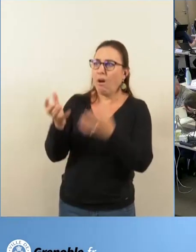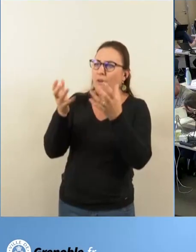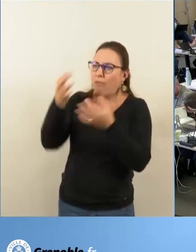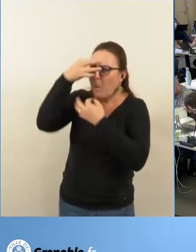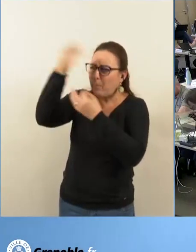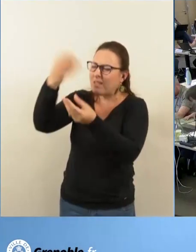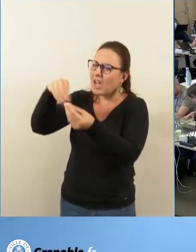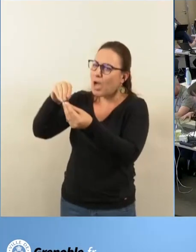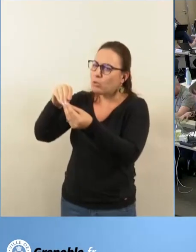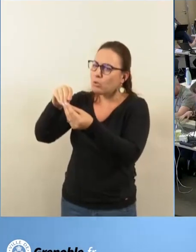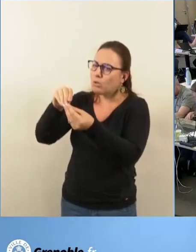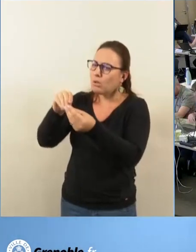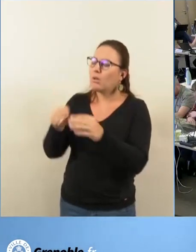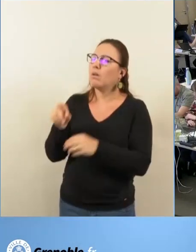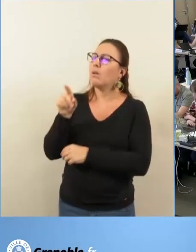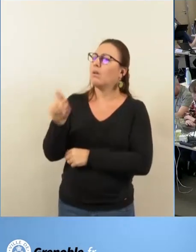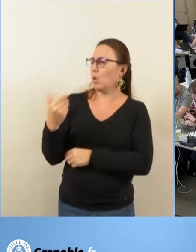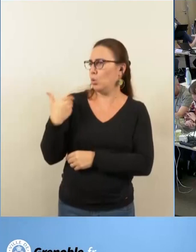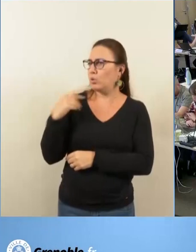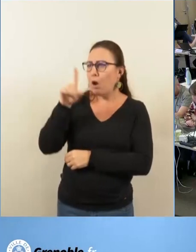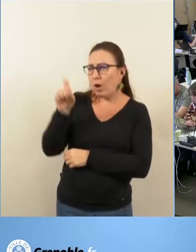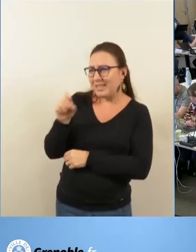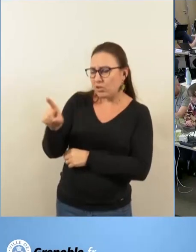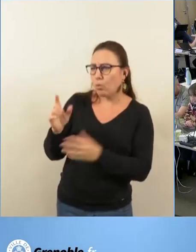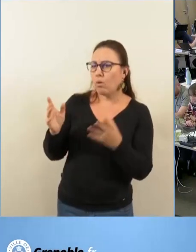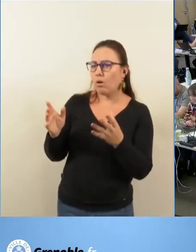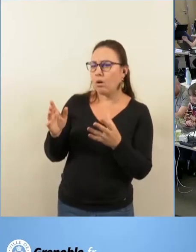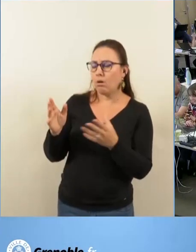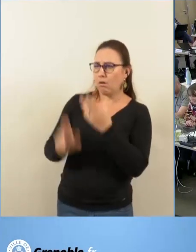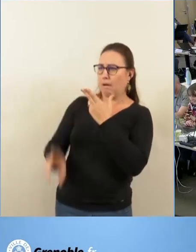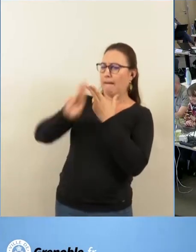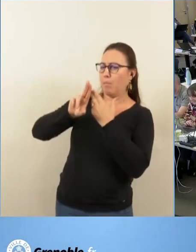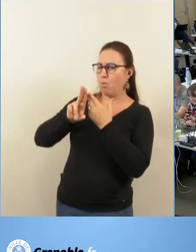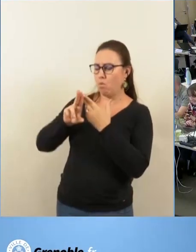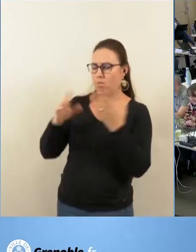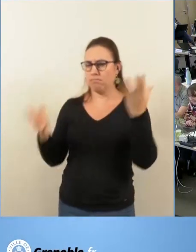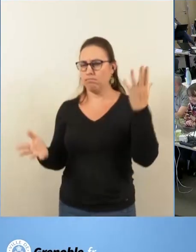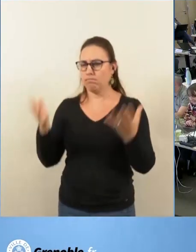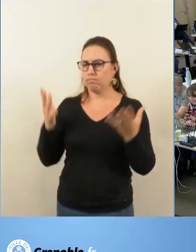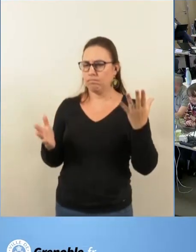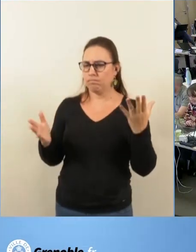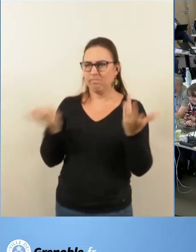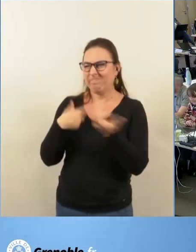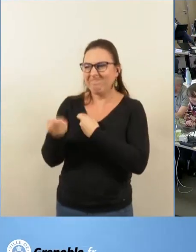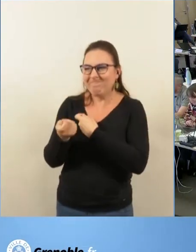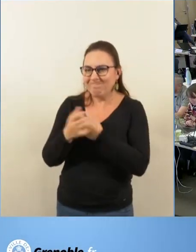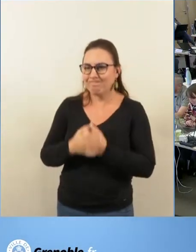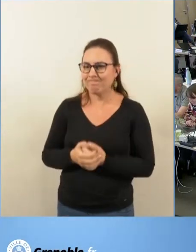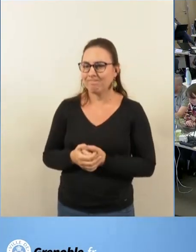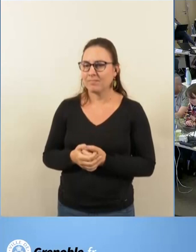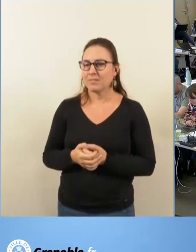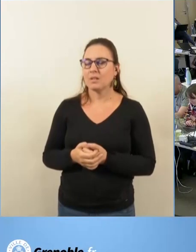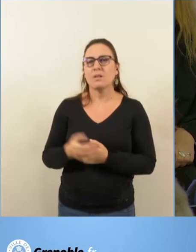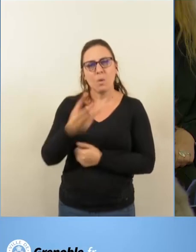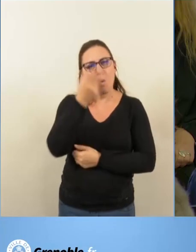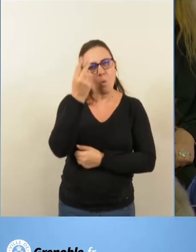précision quant à la question que j'ai posée en creux et de la réponse que vous en avez faite qui ne répond pas en fait à la question que j'ai posée alors j'ai